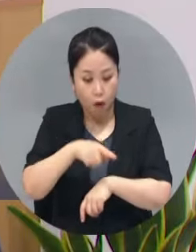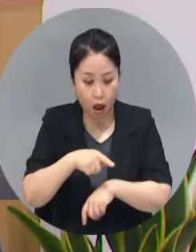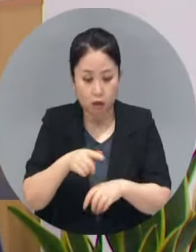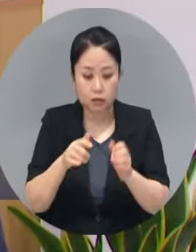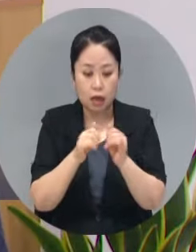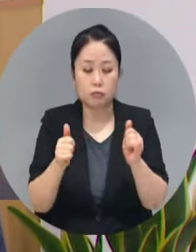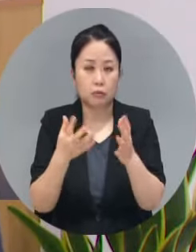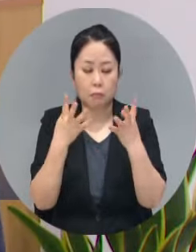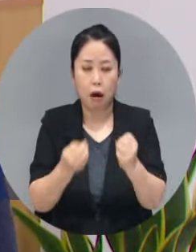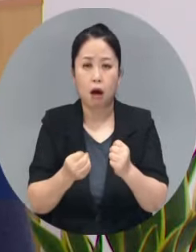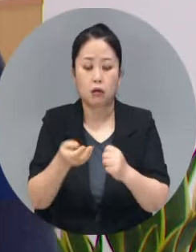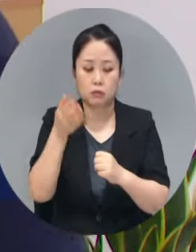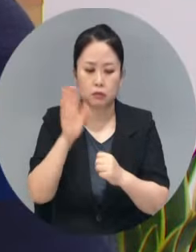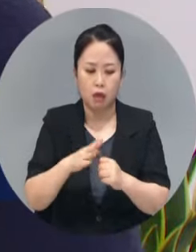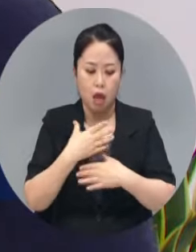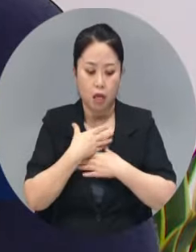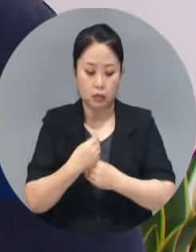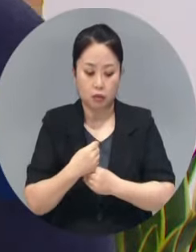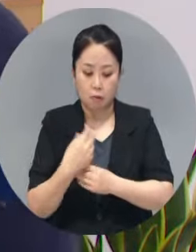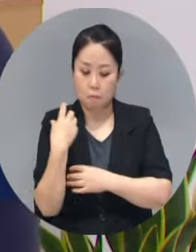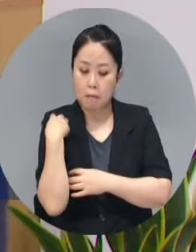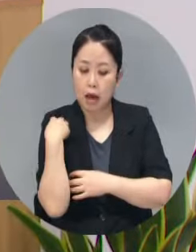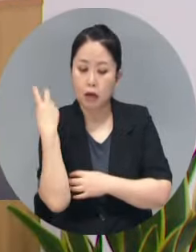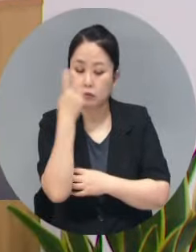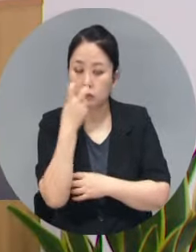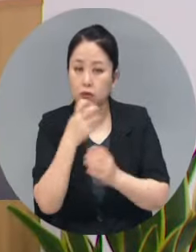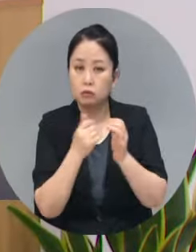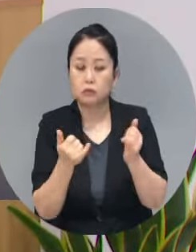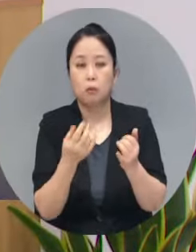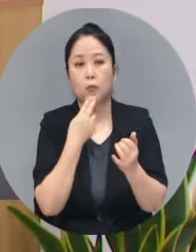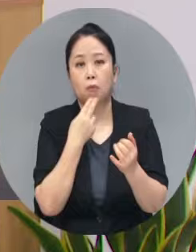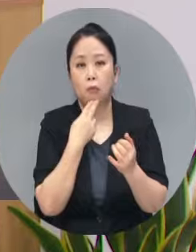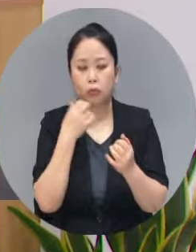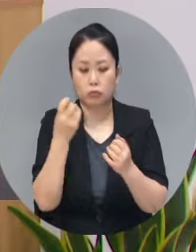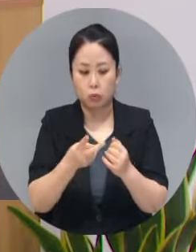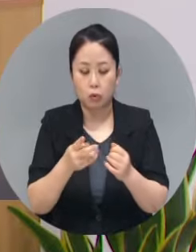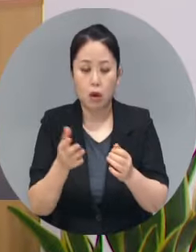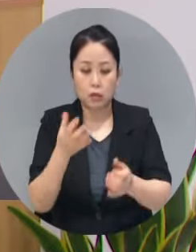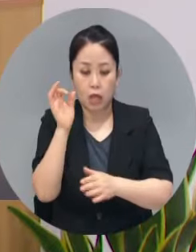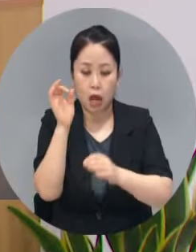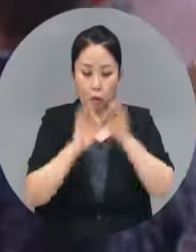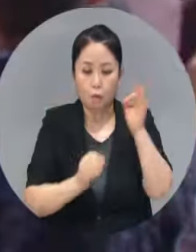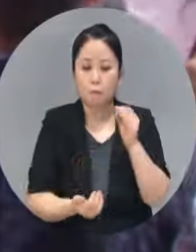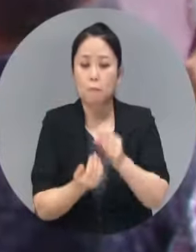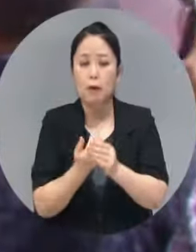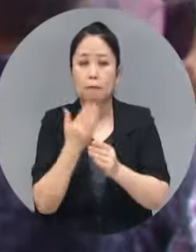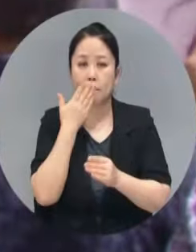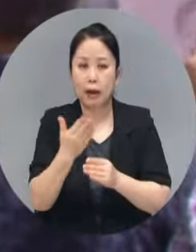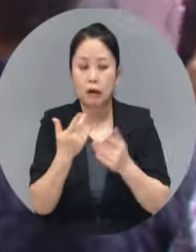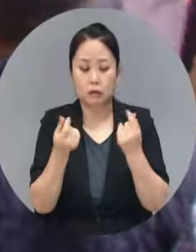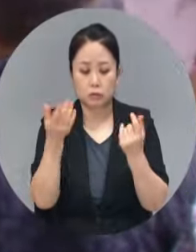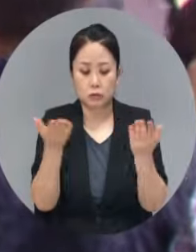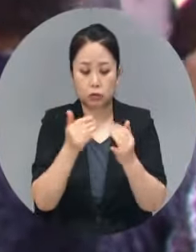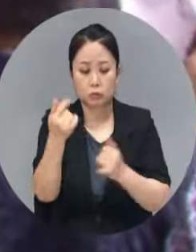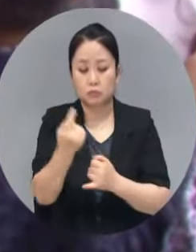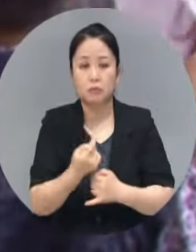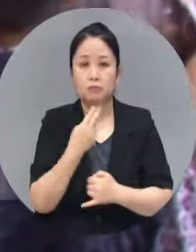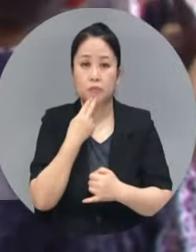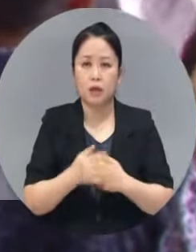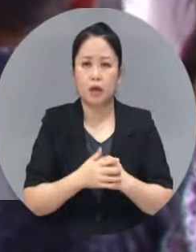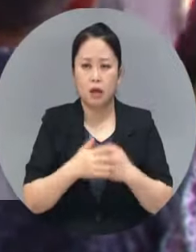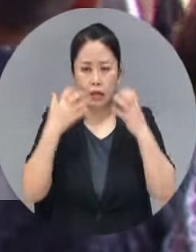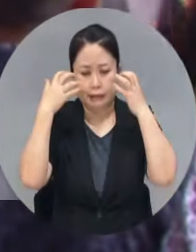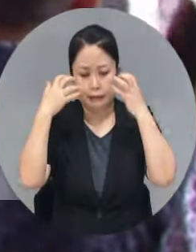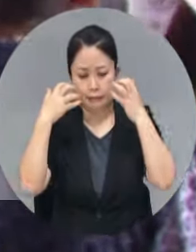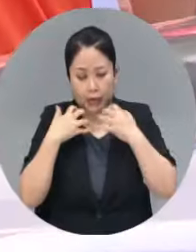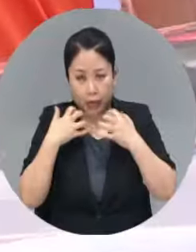뭐 안전 요원들도 없고 약간 압사사고도 일어날 것 같은데 직원들도 나오는 것도 없고. 찜통더위 속에 한